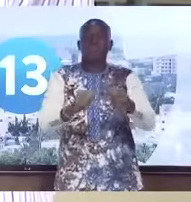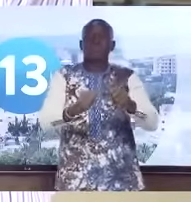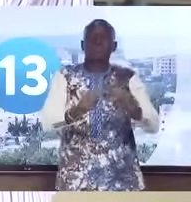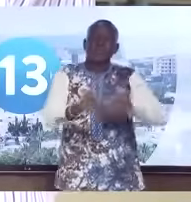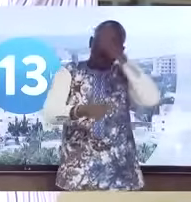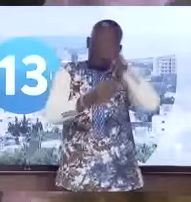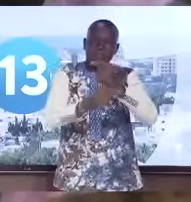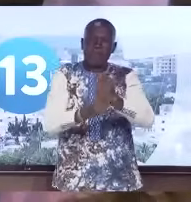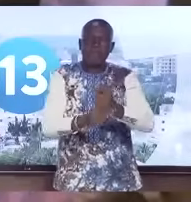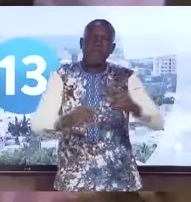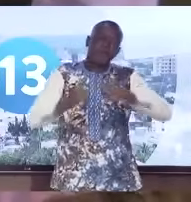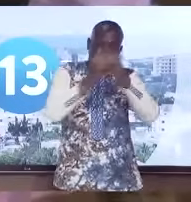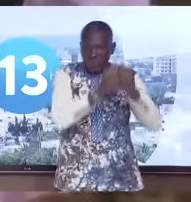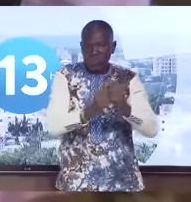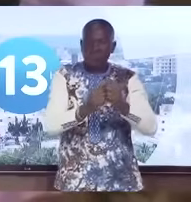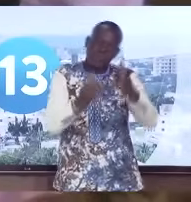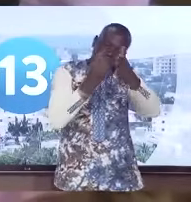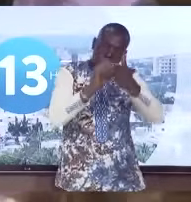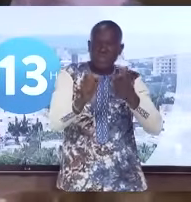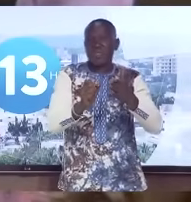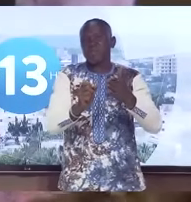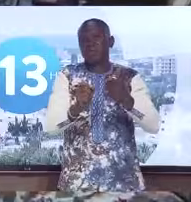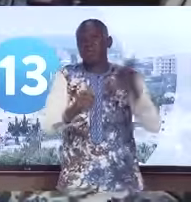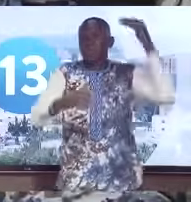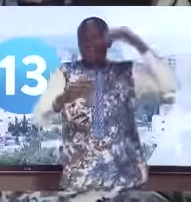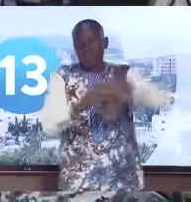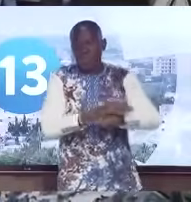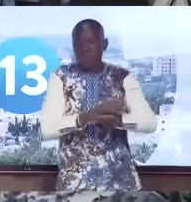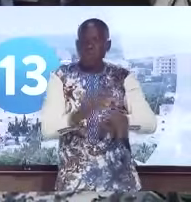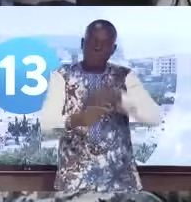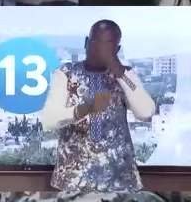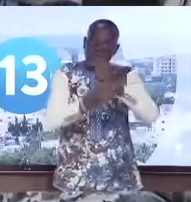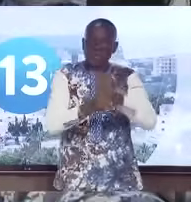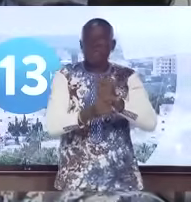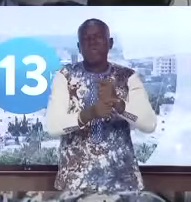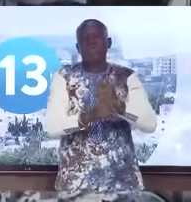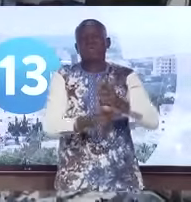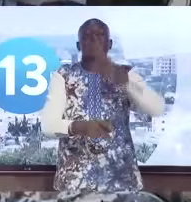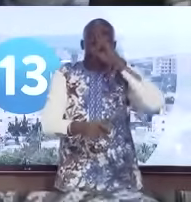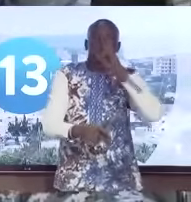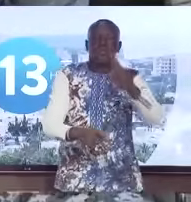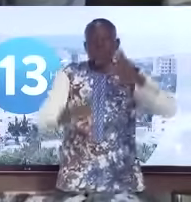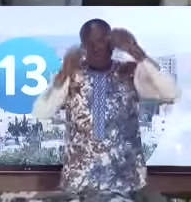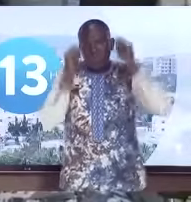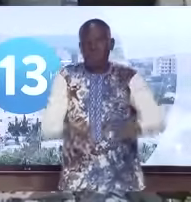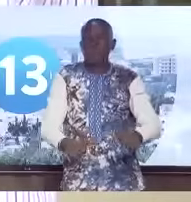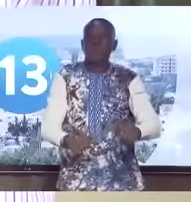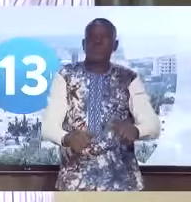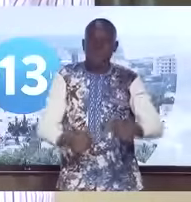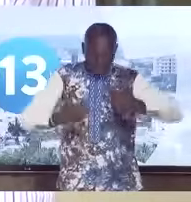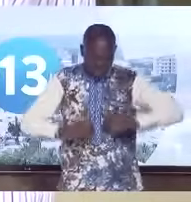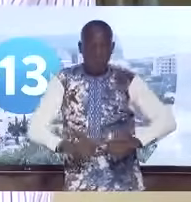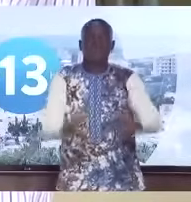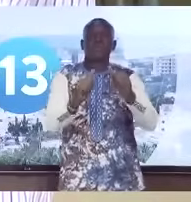des collectivités qui ont inscrit des activités qui réellement ne peuvent pas être conduites.